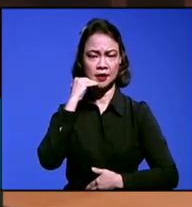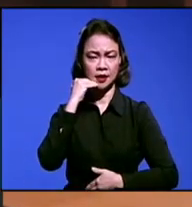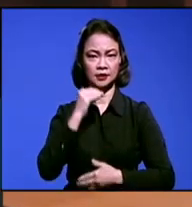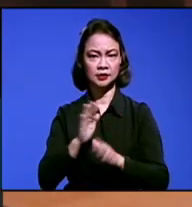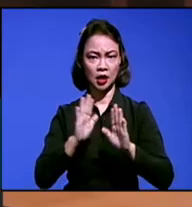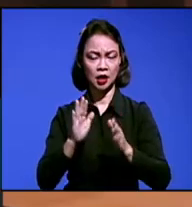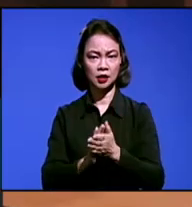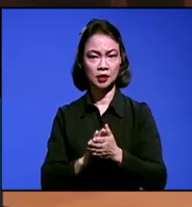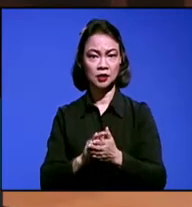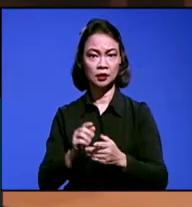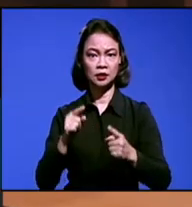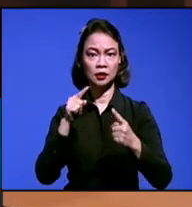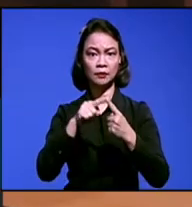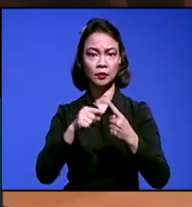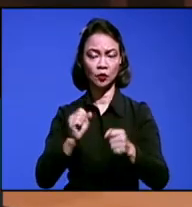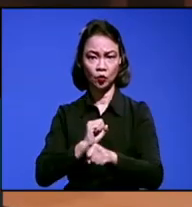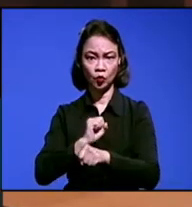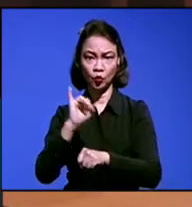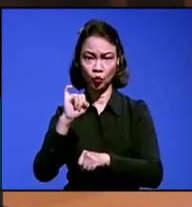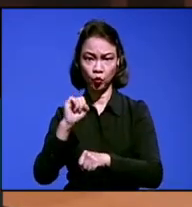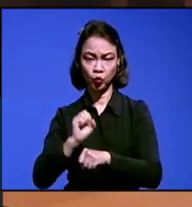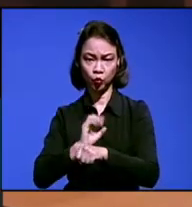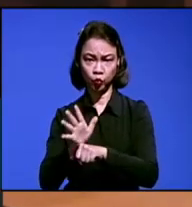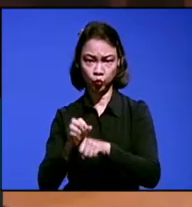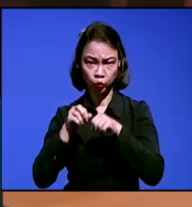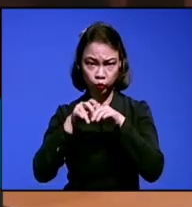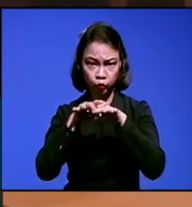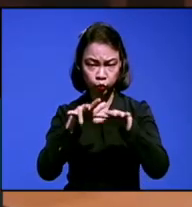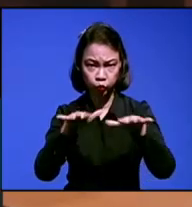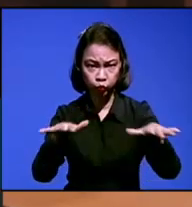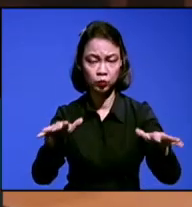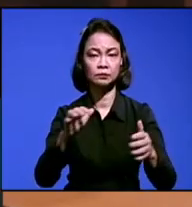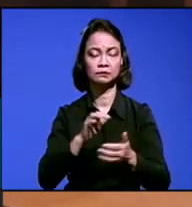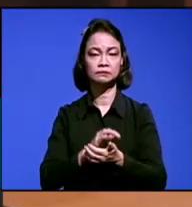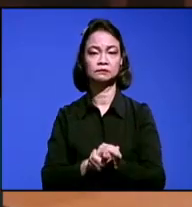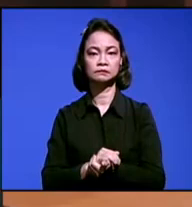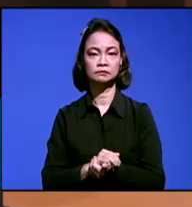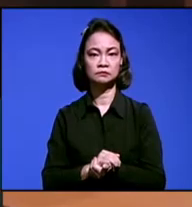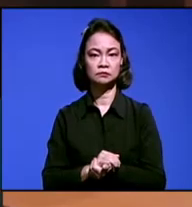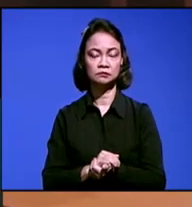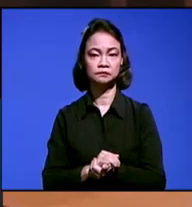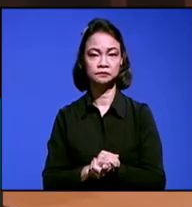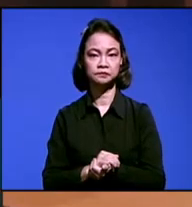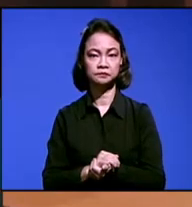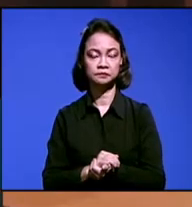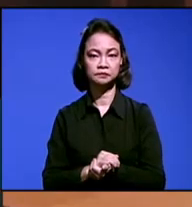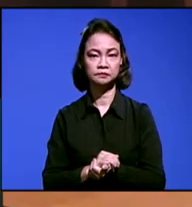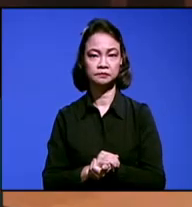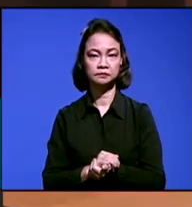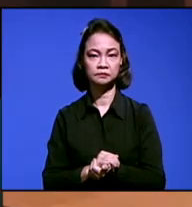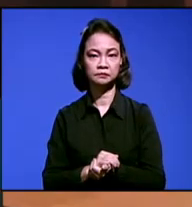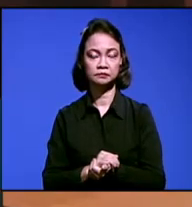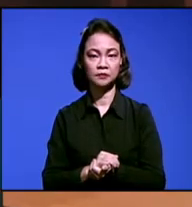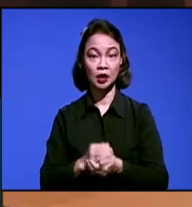sampai penyebaran virus corona COVID-19 ini kemudian semakin merajalela bahkan masuk ke